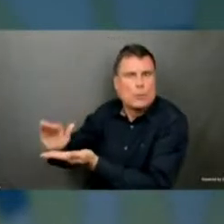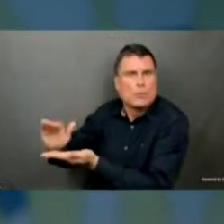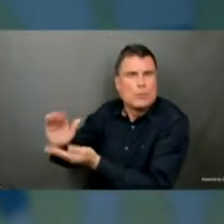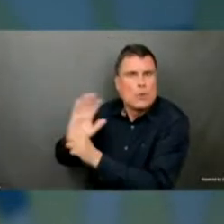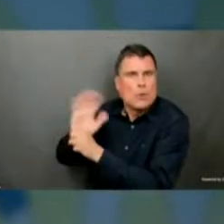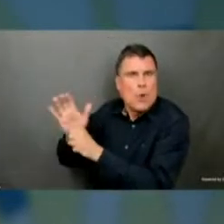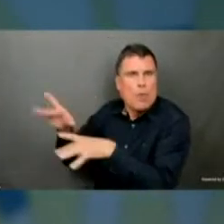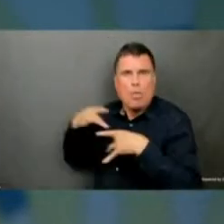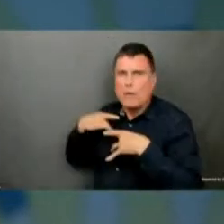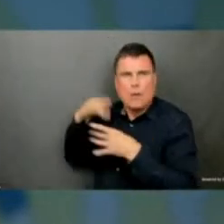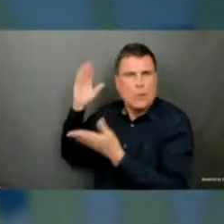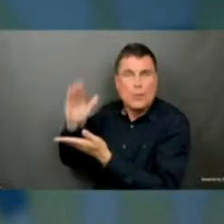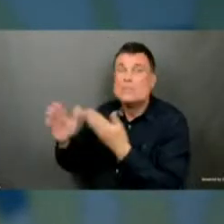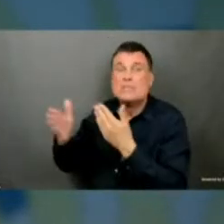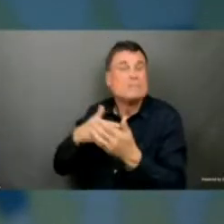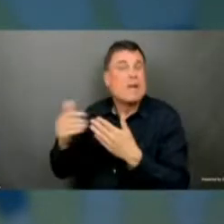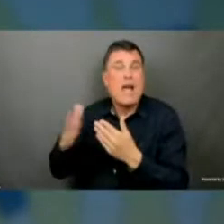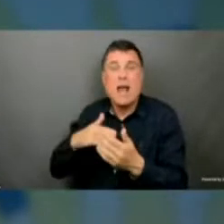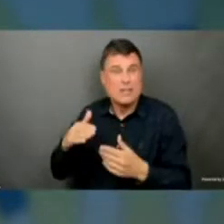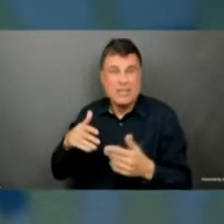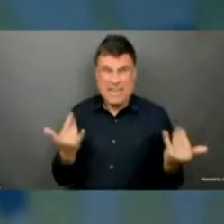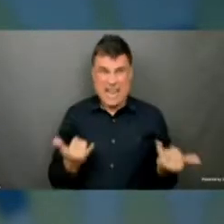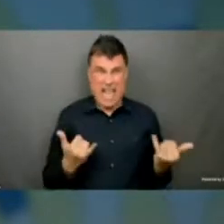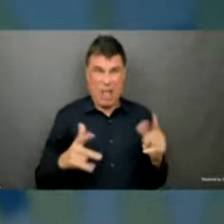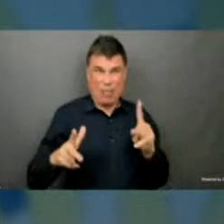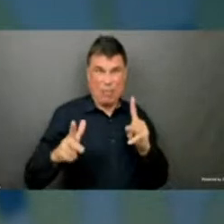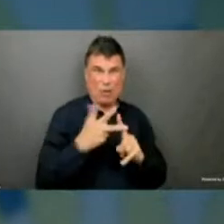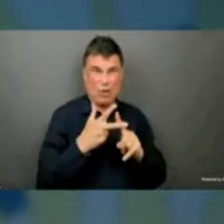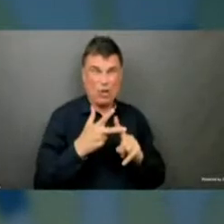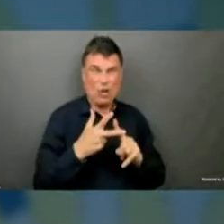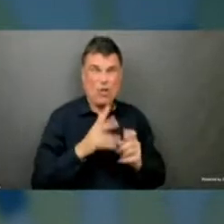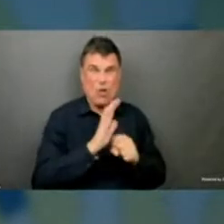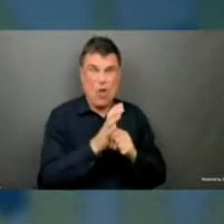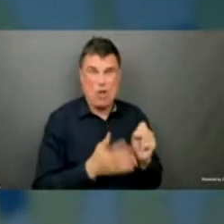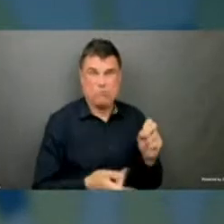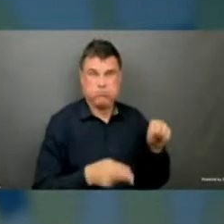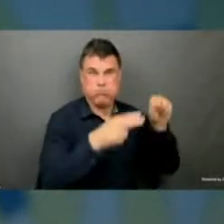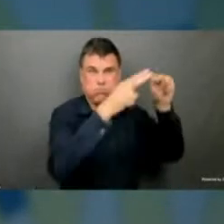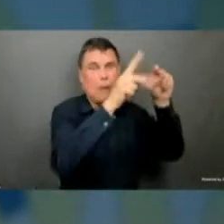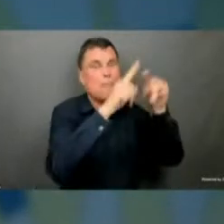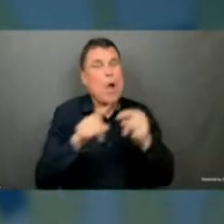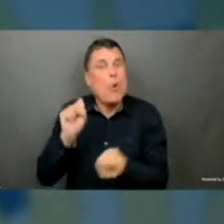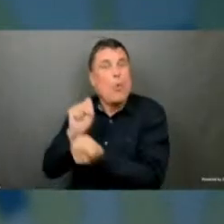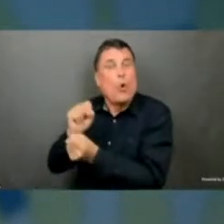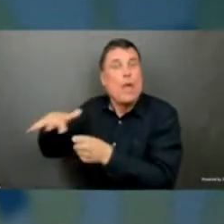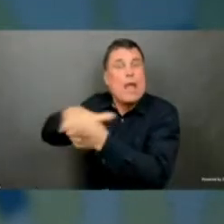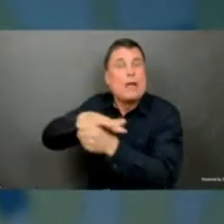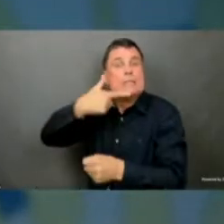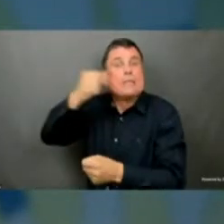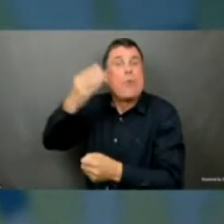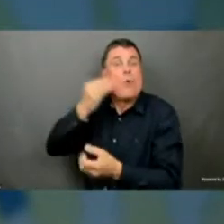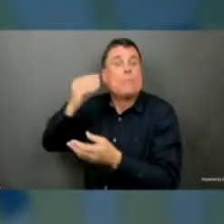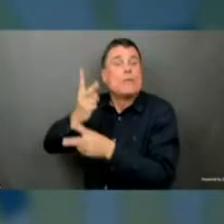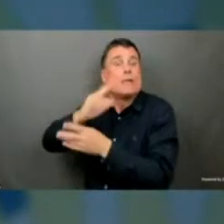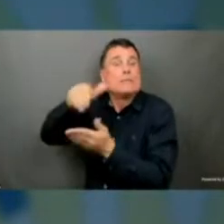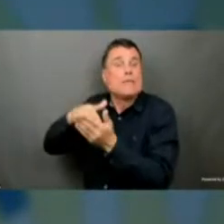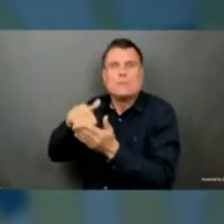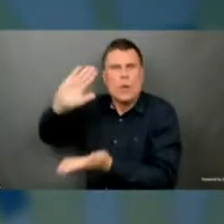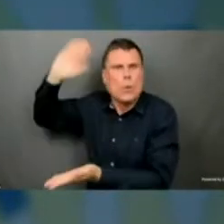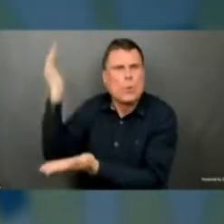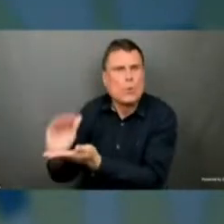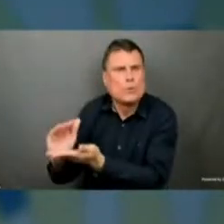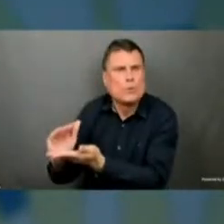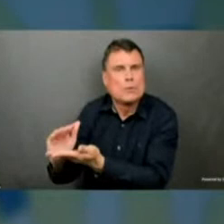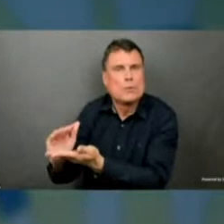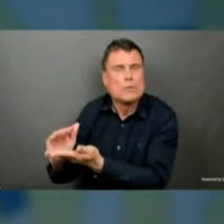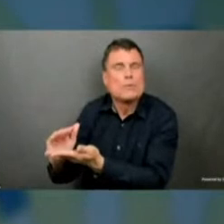where we see the blue line on the 以及 top 1月 is 初以 healthcare 后 workers in 突然 settings 下 other 降 than long-term 那么 care, where we 蓝颜 did 色的 see 表示呢就是 higher 其他